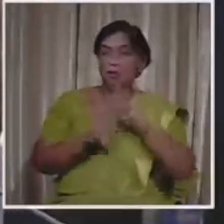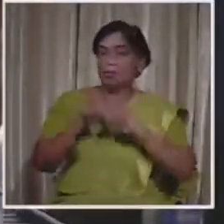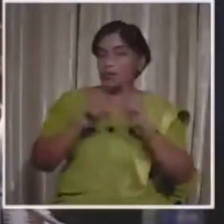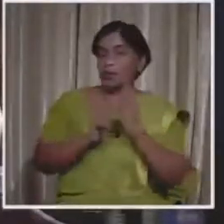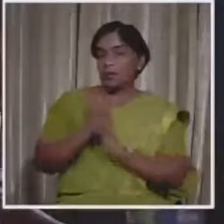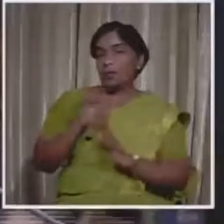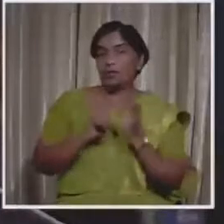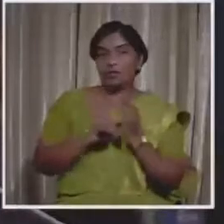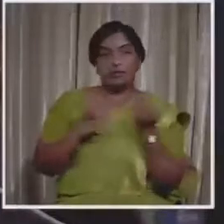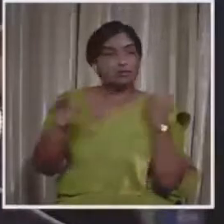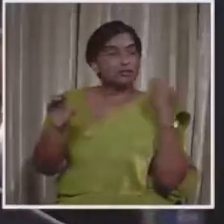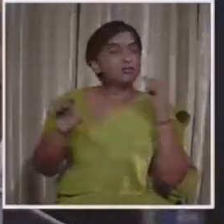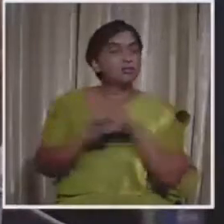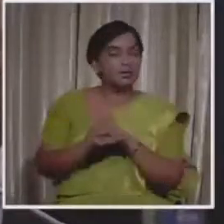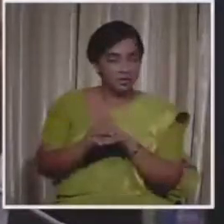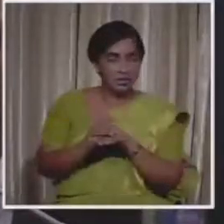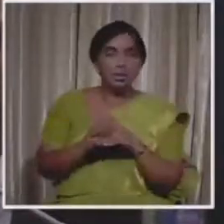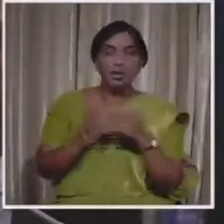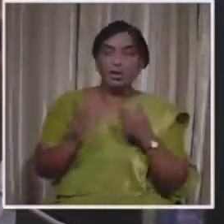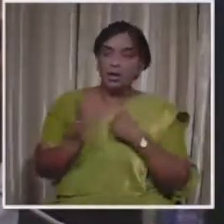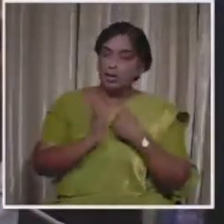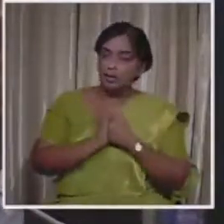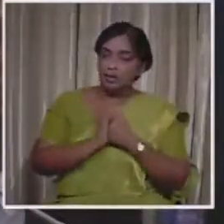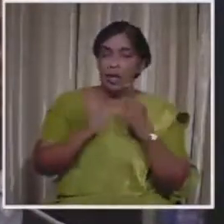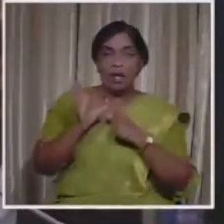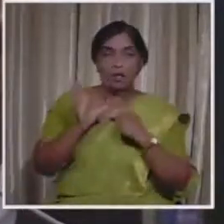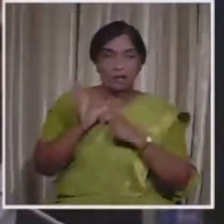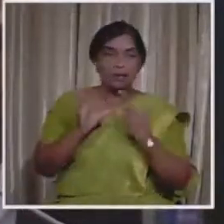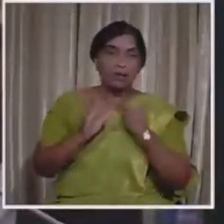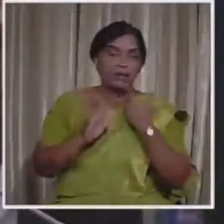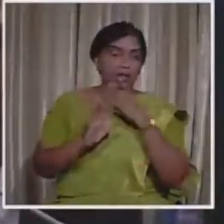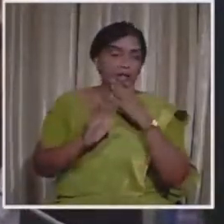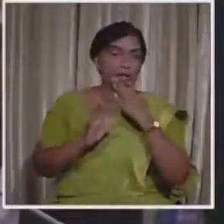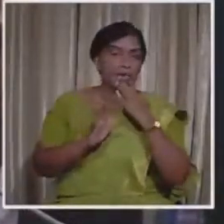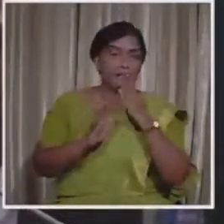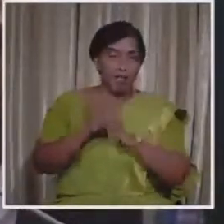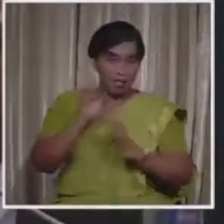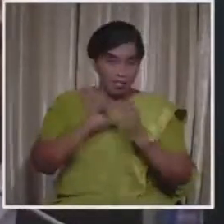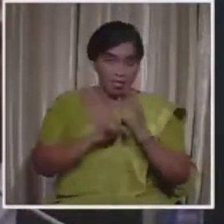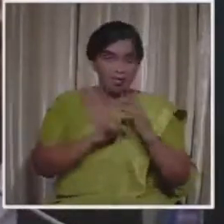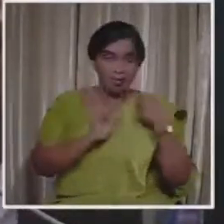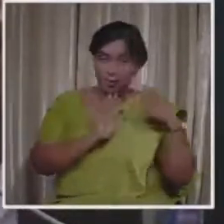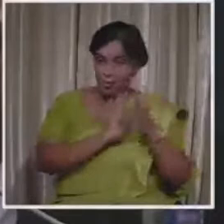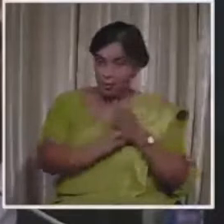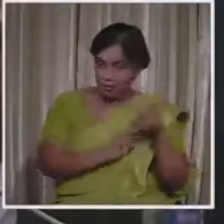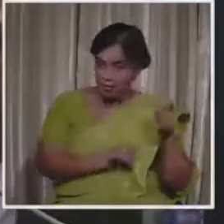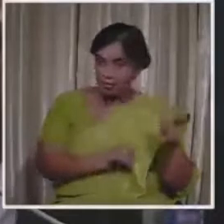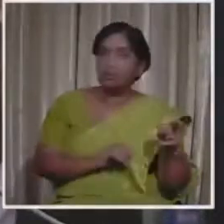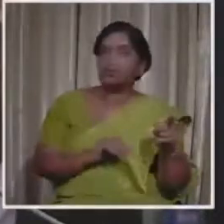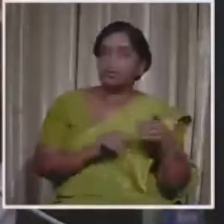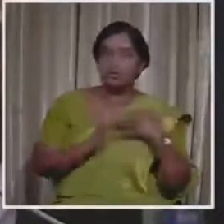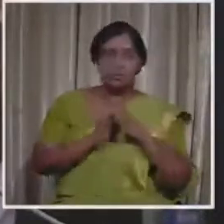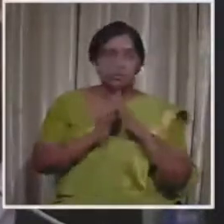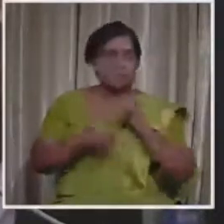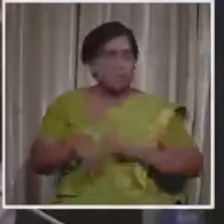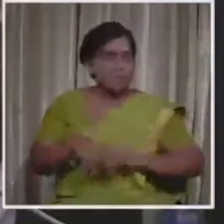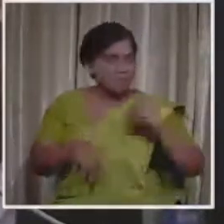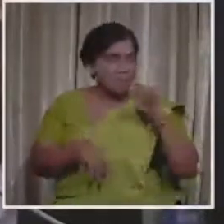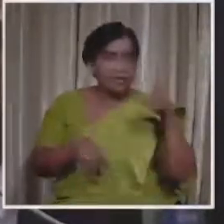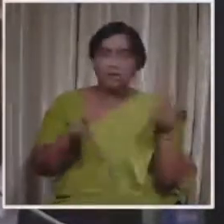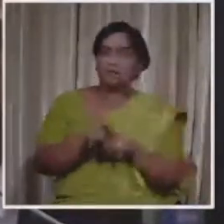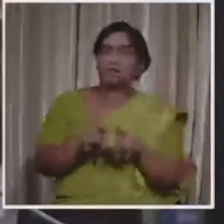මන්ත්‍රීවරයෙකු විදිහට පැමිණිච්ච අපේ ගරු අමරකීර්ති අතුකෝරල අපේ සහෝදර පාර්ලිමේන්තු මන්ත්‍රීතුමාට ඉතාම අවාසනාවන්ත